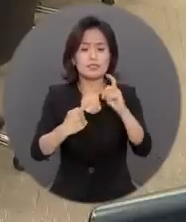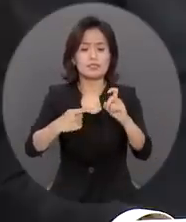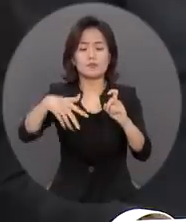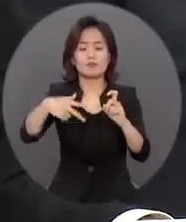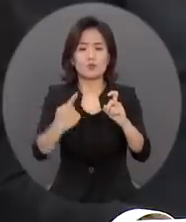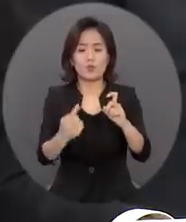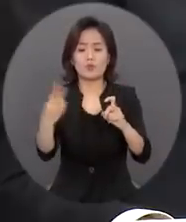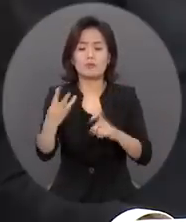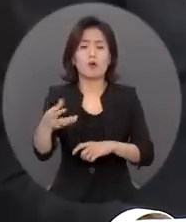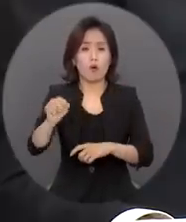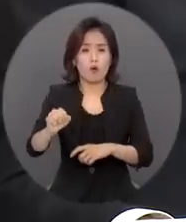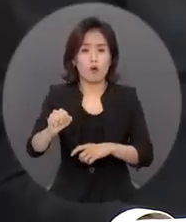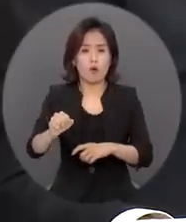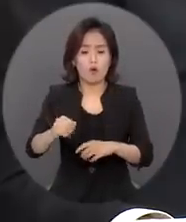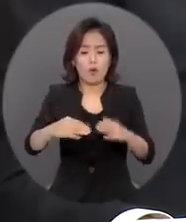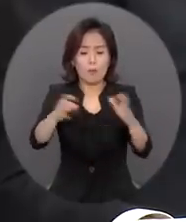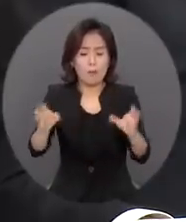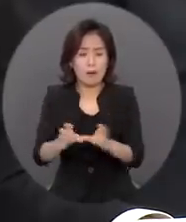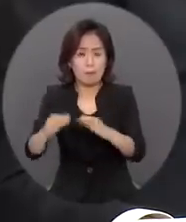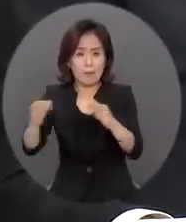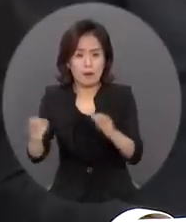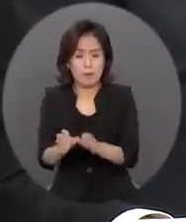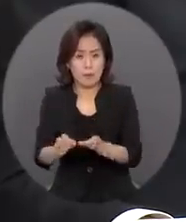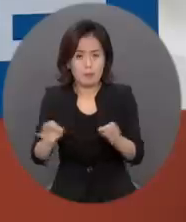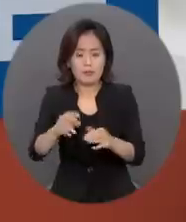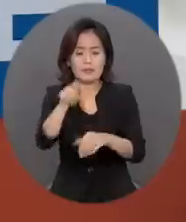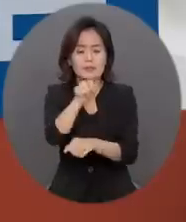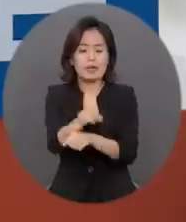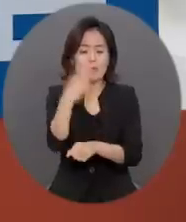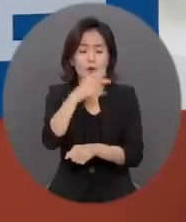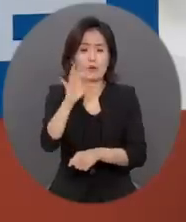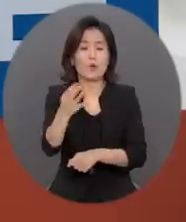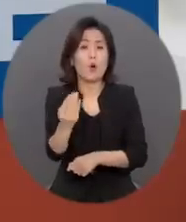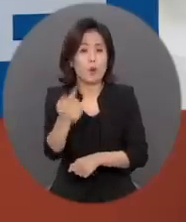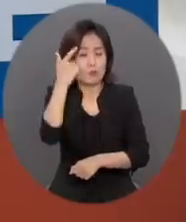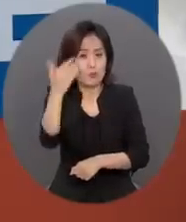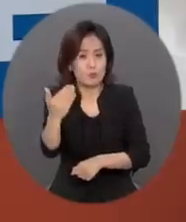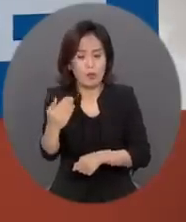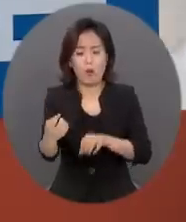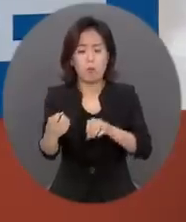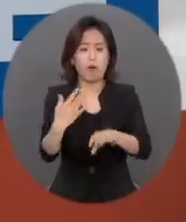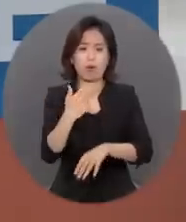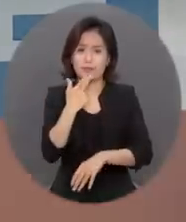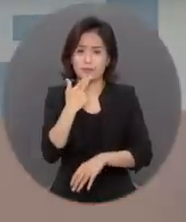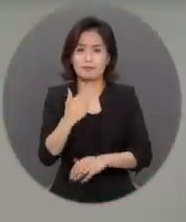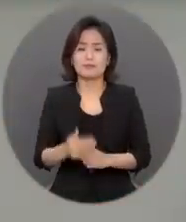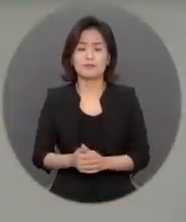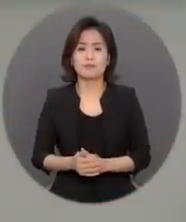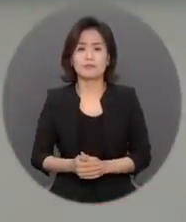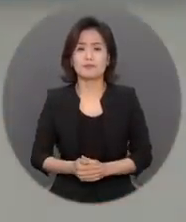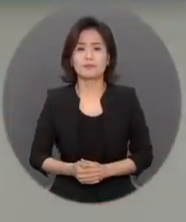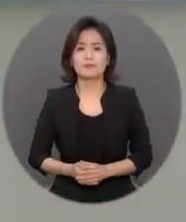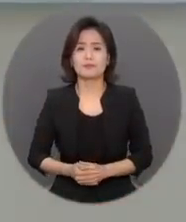3천억여 원. 이 가운데 실국과 팀별로 배정된 사무관리비 총액을 물었지만 전남도청은 공개하지 않았습니다.